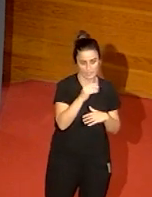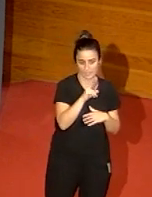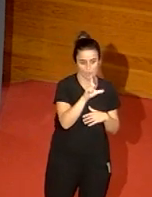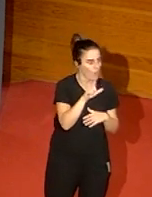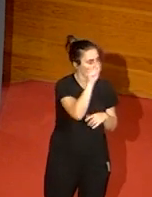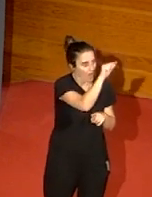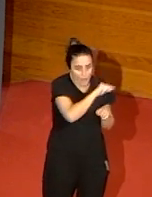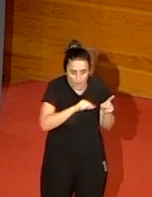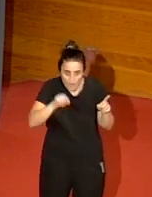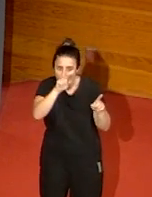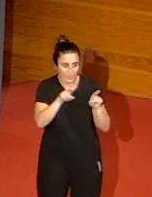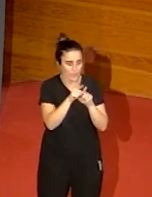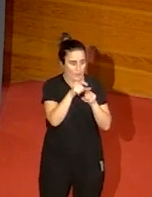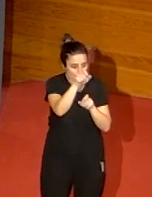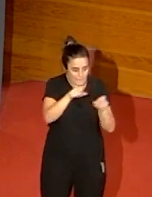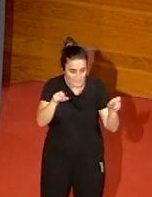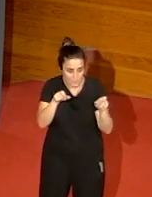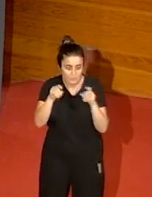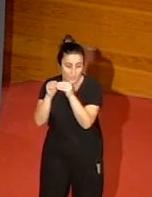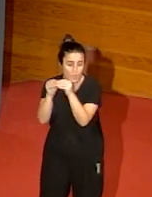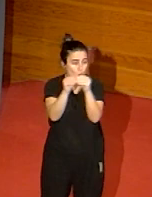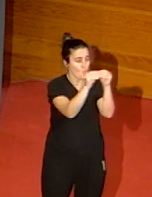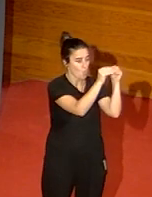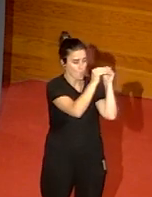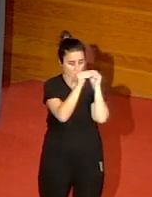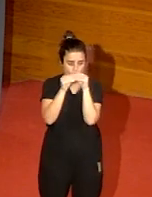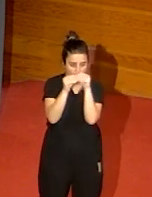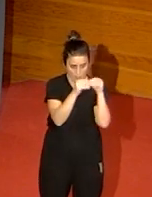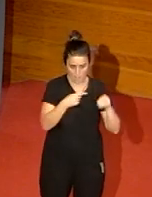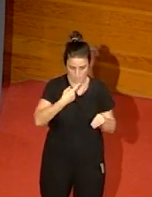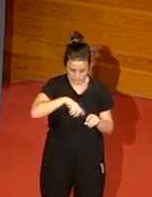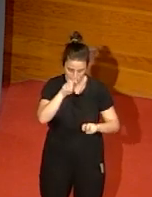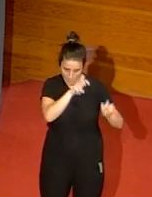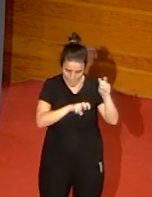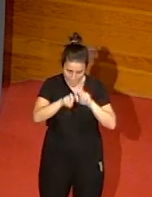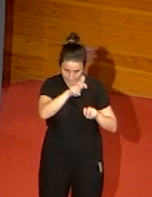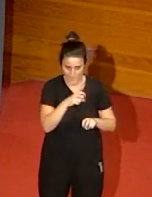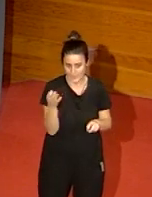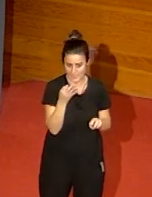amankomunean ditugun konexio puntuak lotzen, ez? Hori da gure lan...